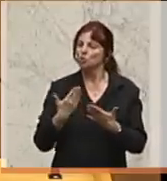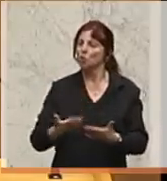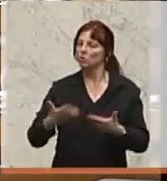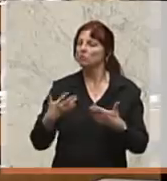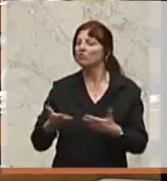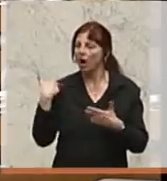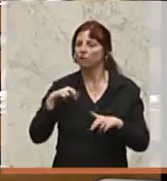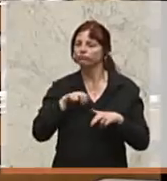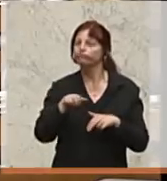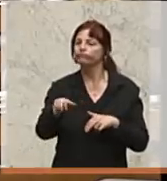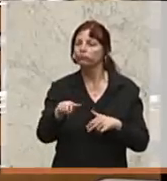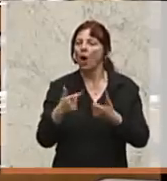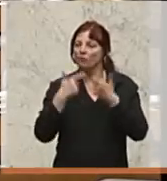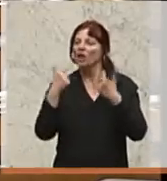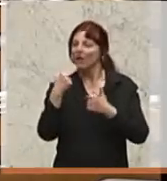werden.